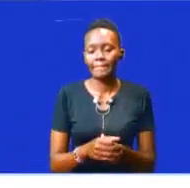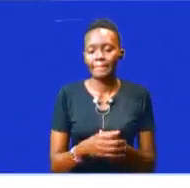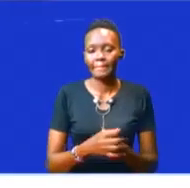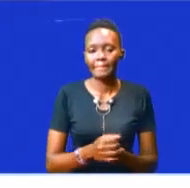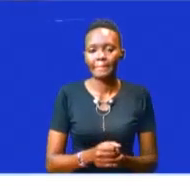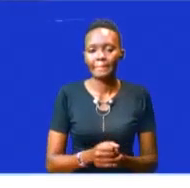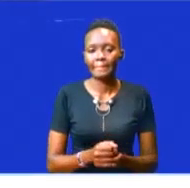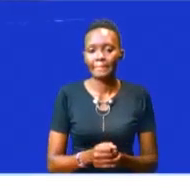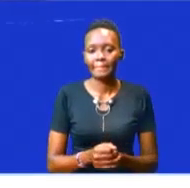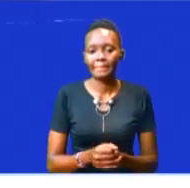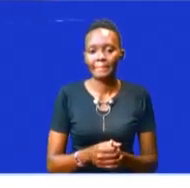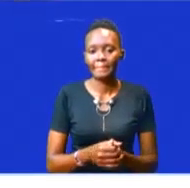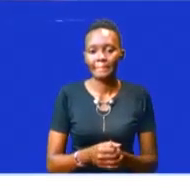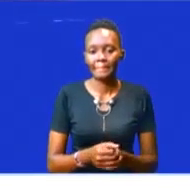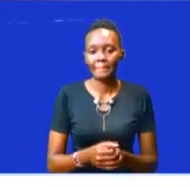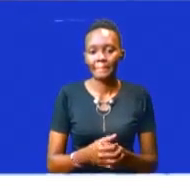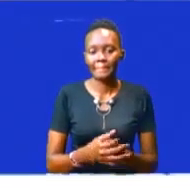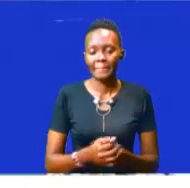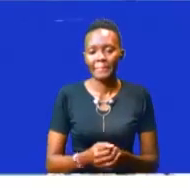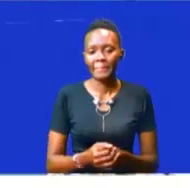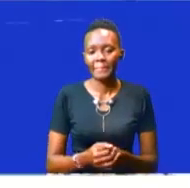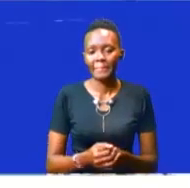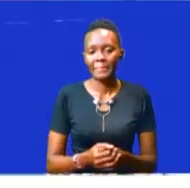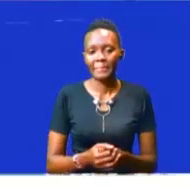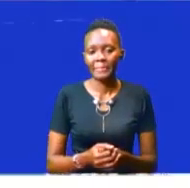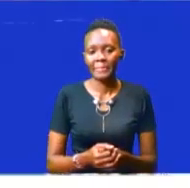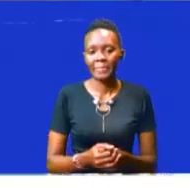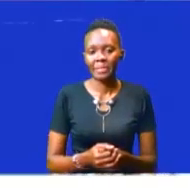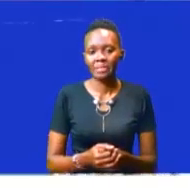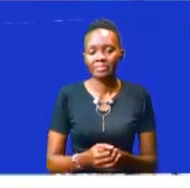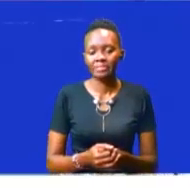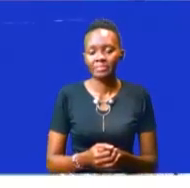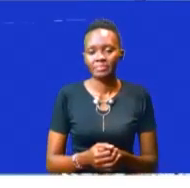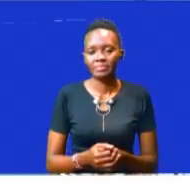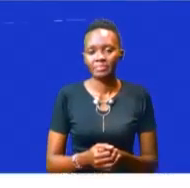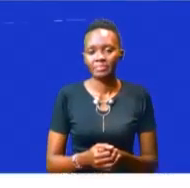Katito, Enyakai sub county, Kisumu county, and Justus Adoyo.